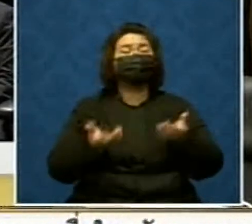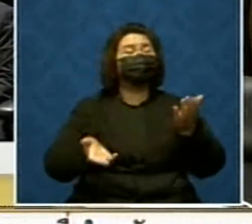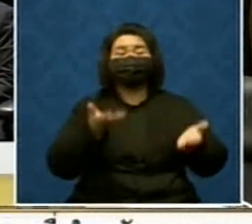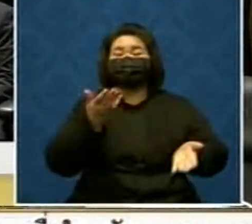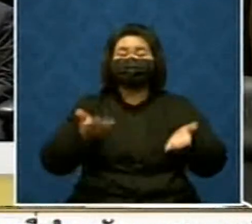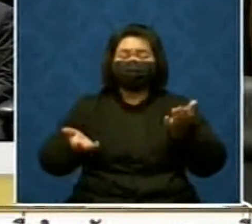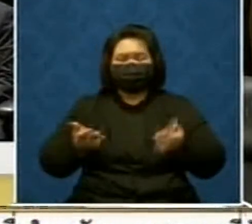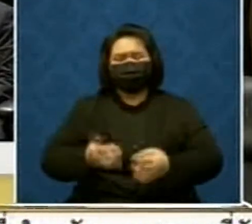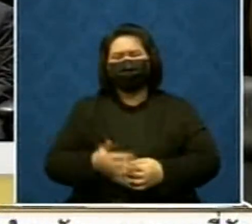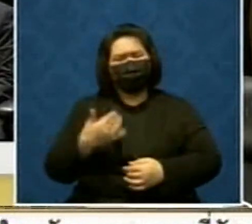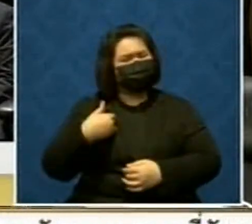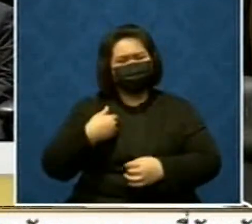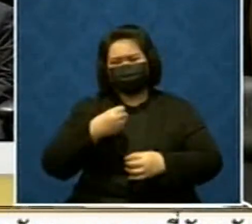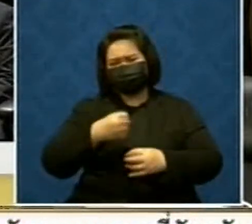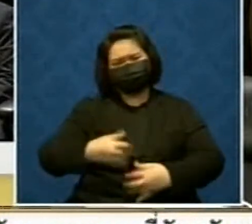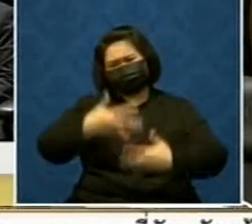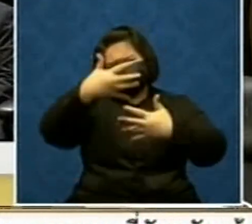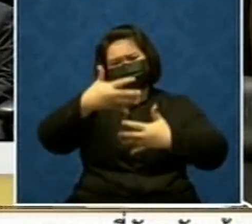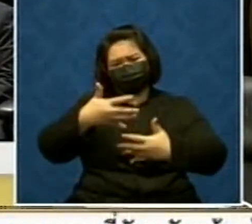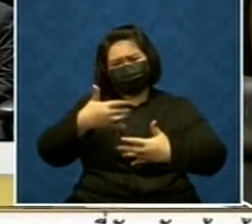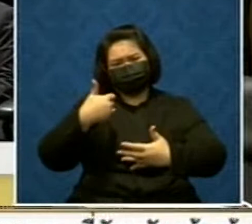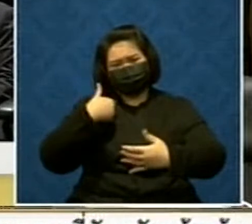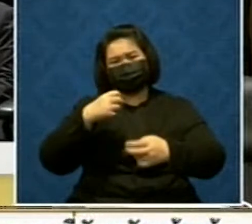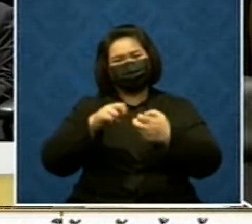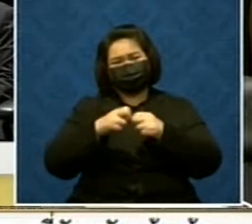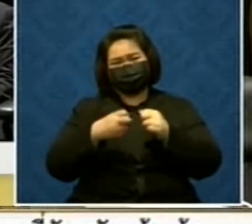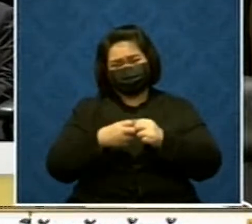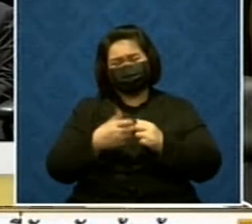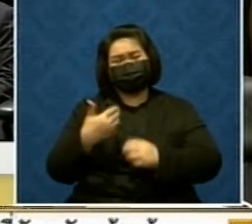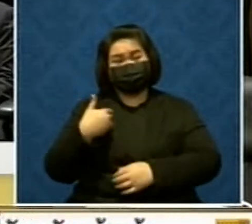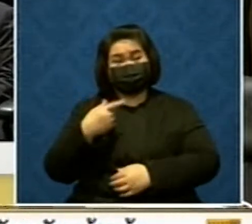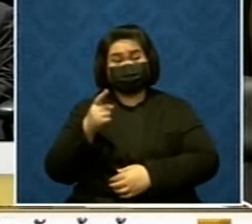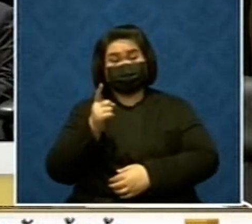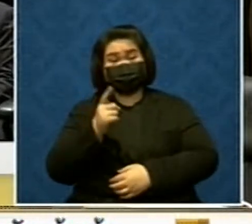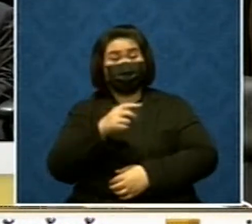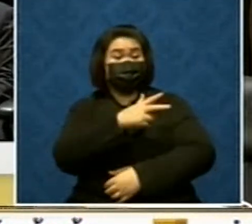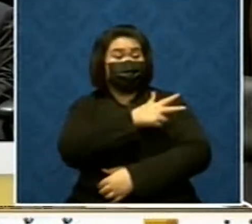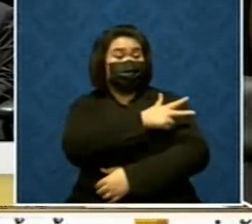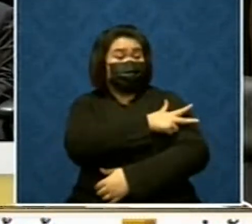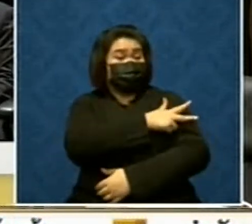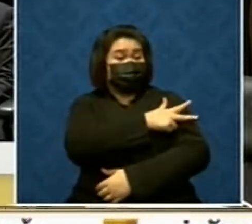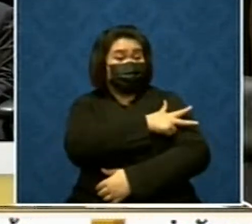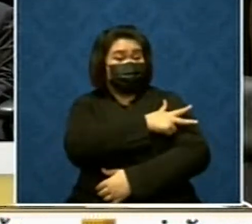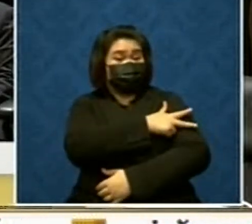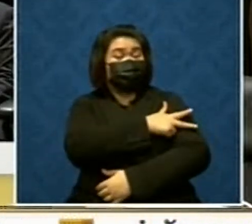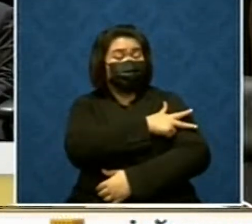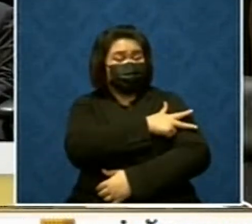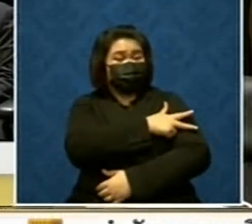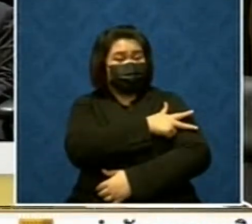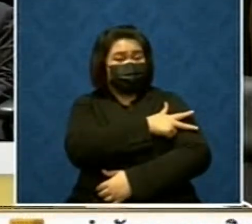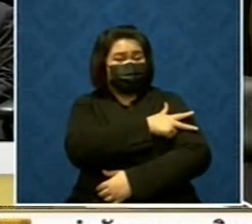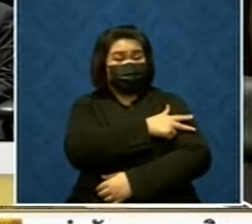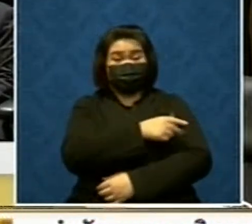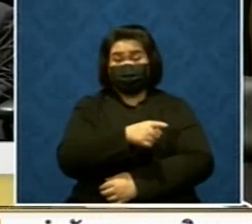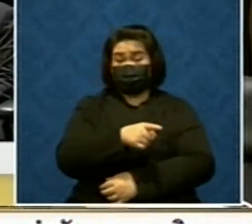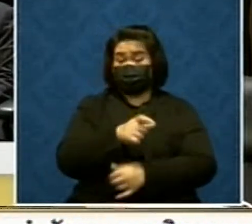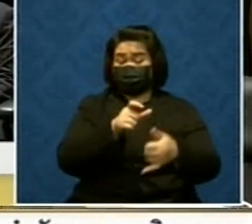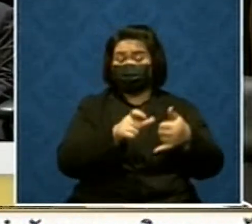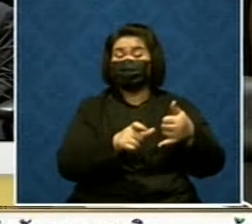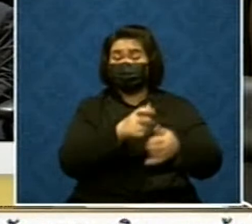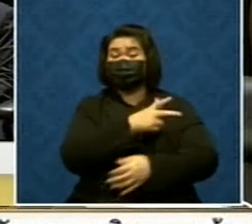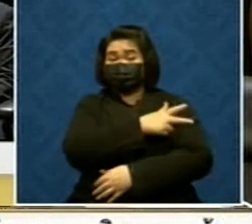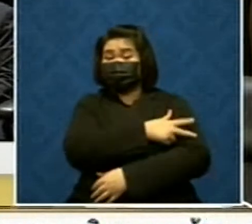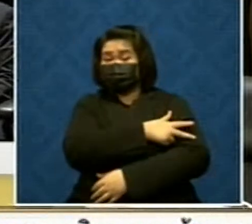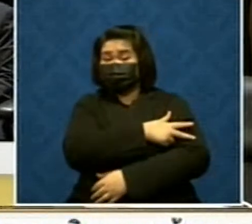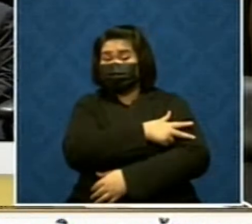มีอีกหลายประเด็นนะครับด็อกเตอร์คนเนี้ยเป็นด็อกเตอร์ไม่ธรรมดานะด็อกเต